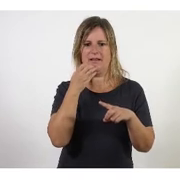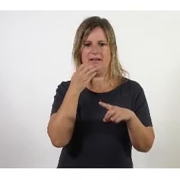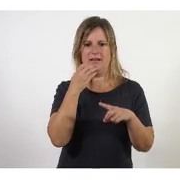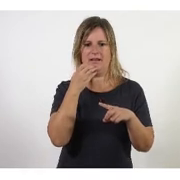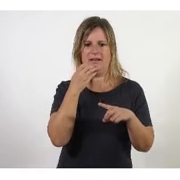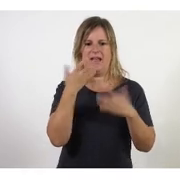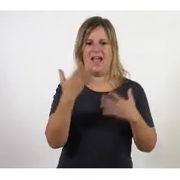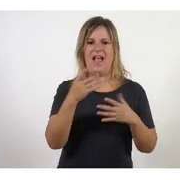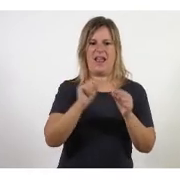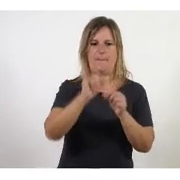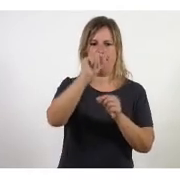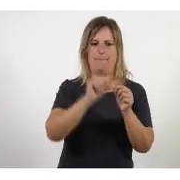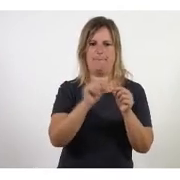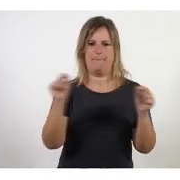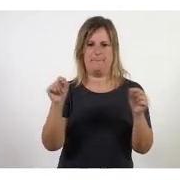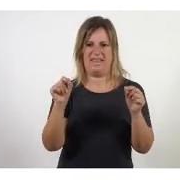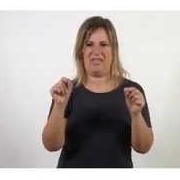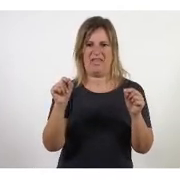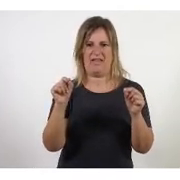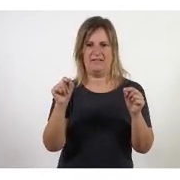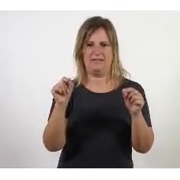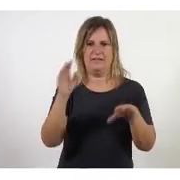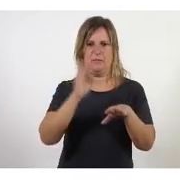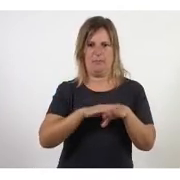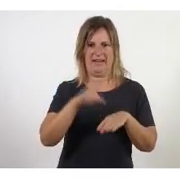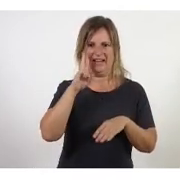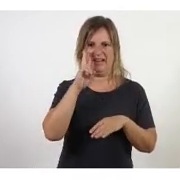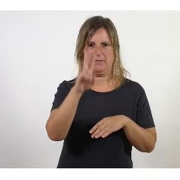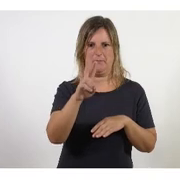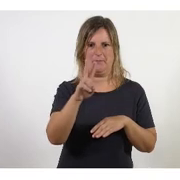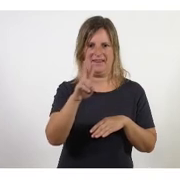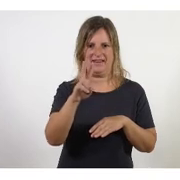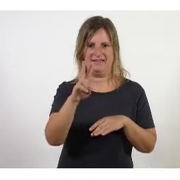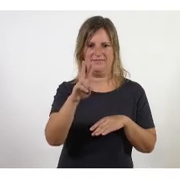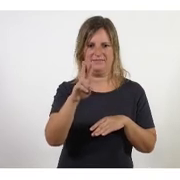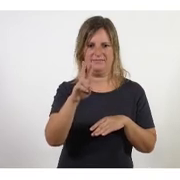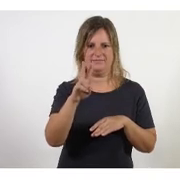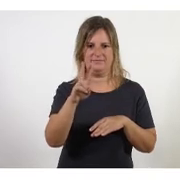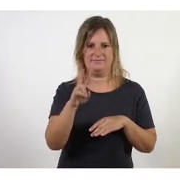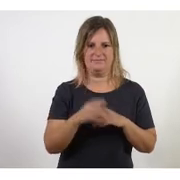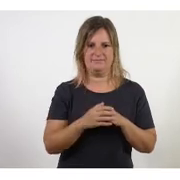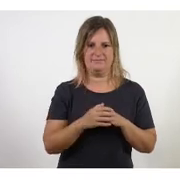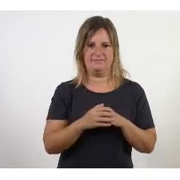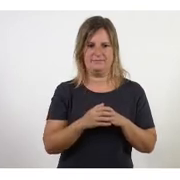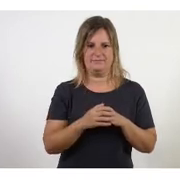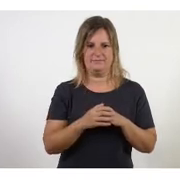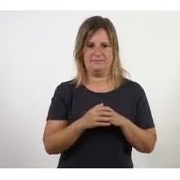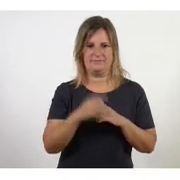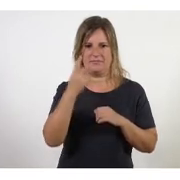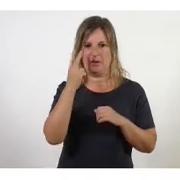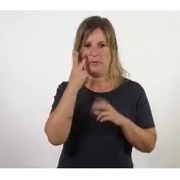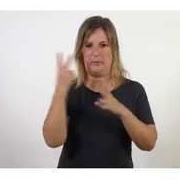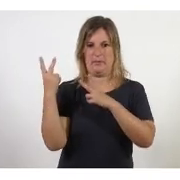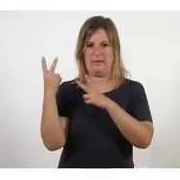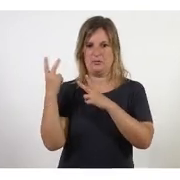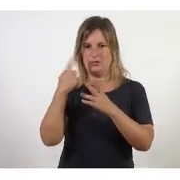amb el size, amb la mida d'aquesta línia que envolta a les lletres. Ara ho veureu. Veieu